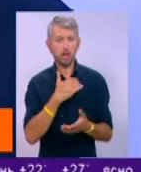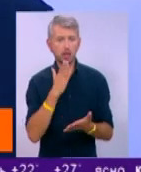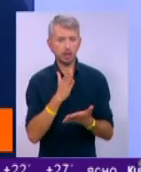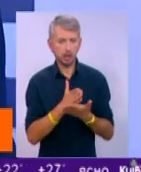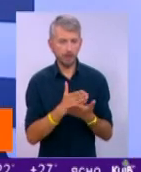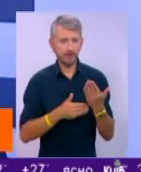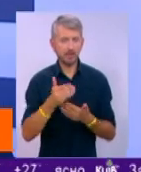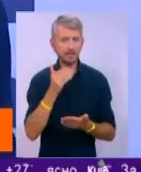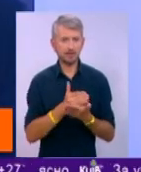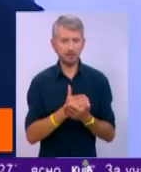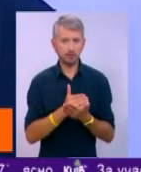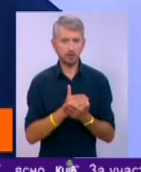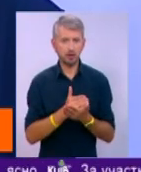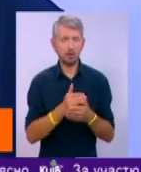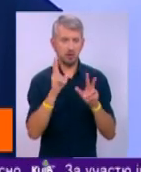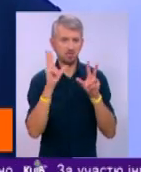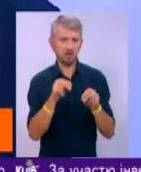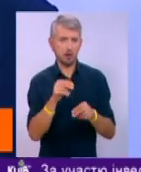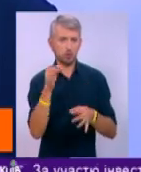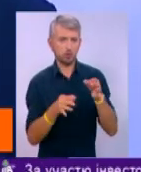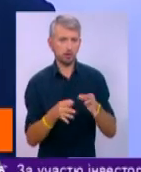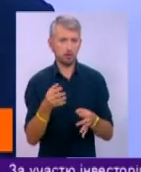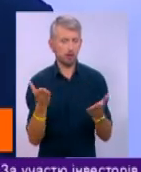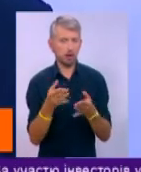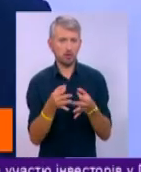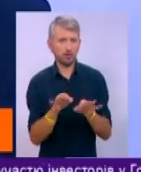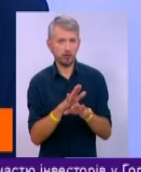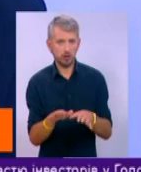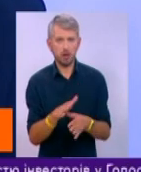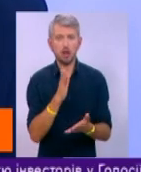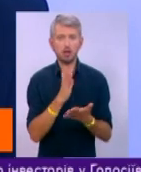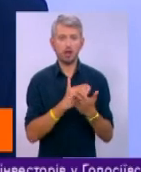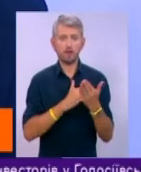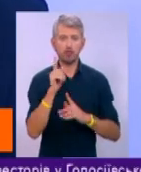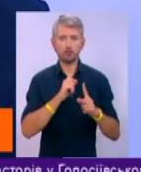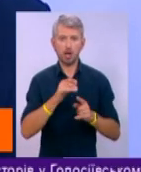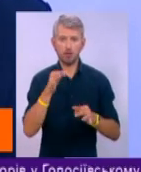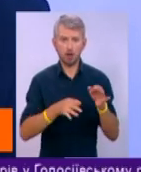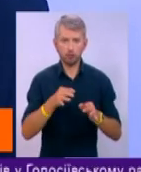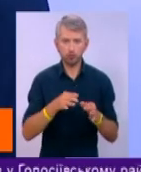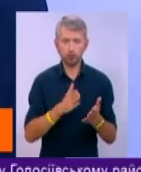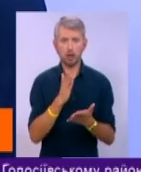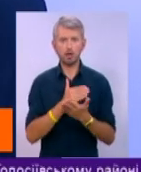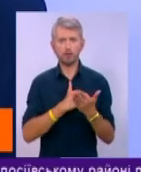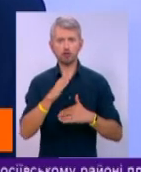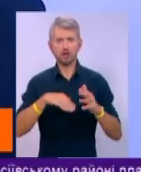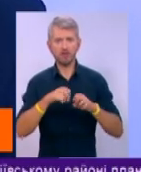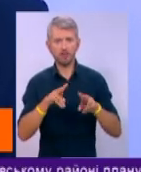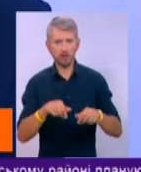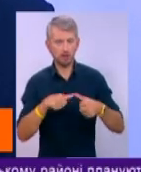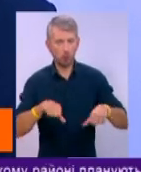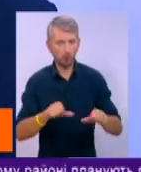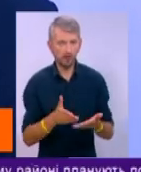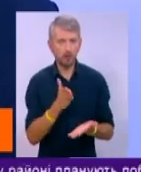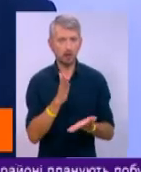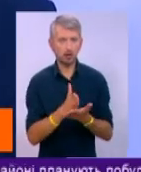в кінці кінців присяга судді, яка не звільняє. Є в нас Вища рада правосуддя, є в нас Вища кваліфкомісія, так?